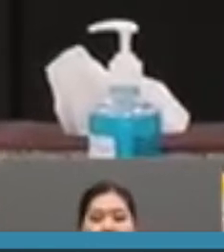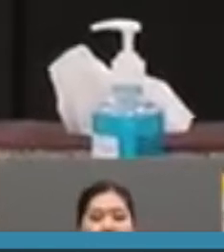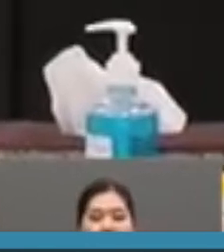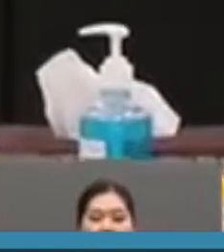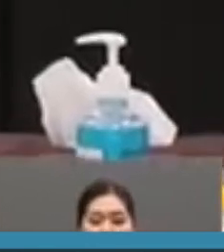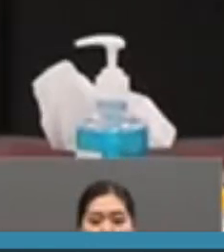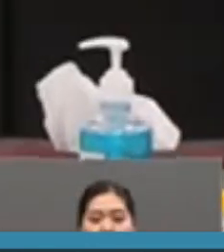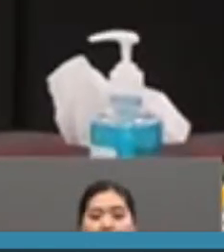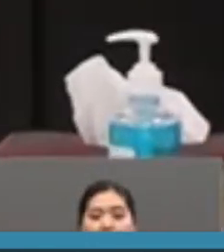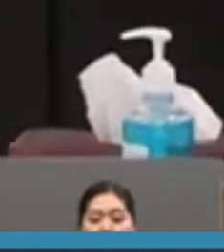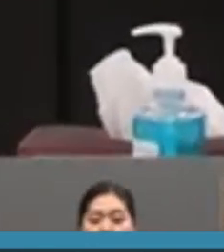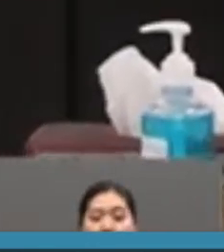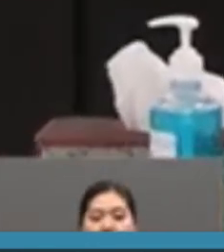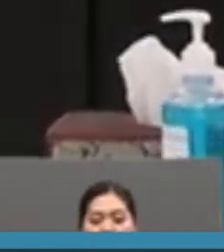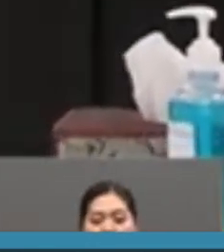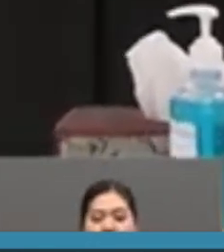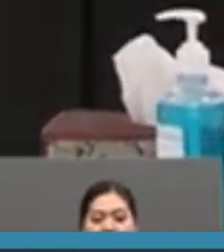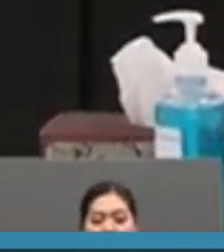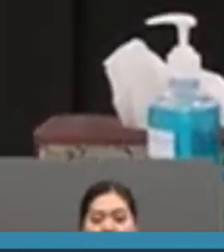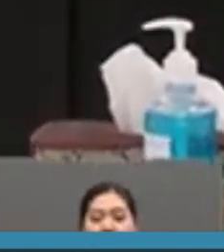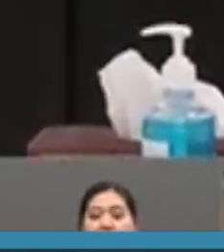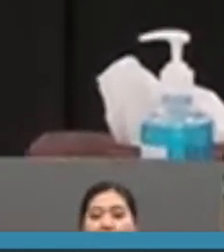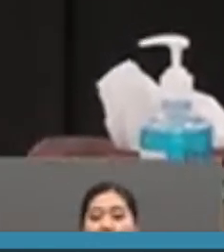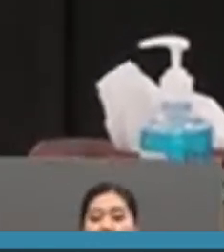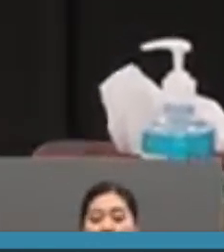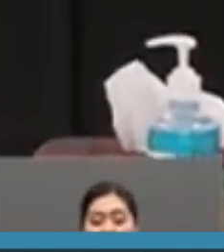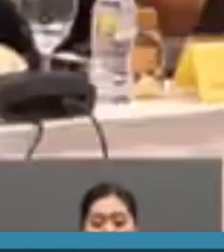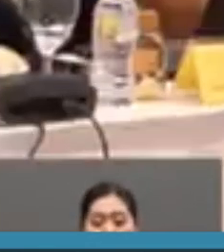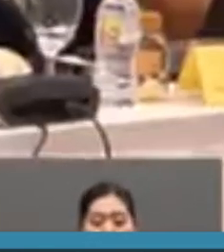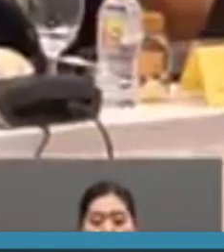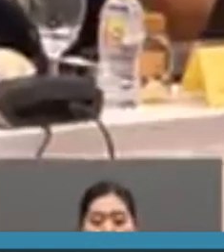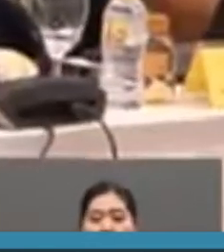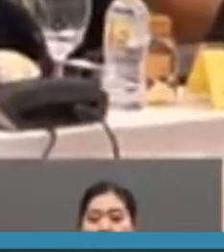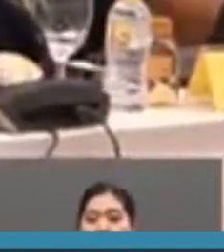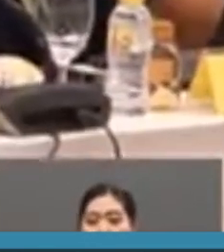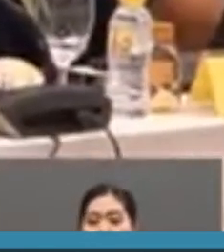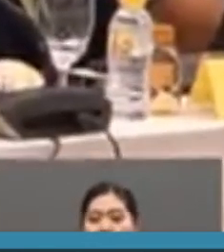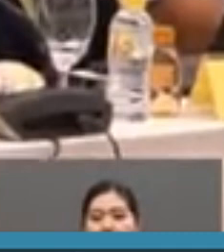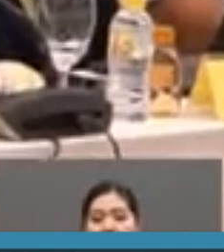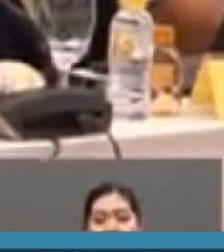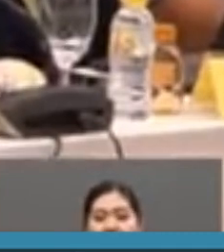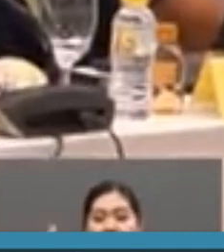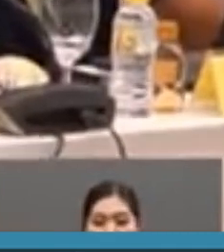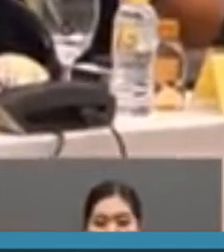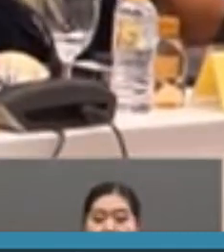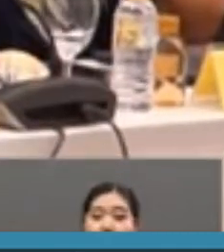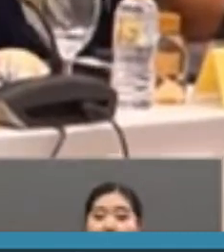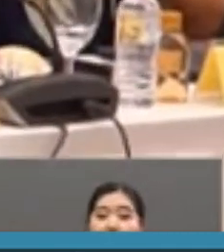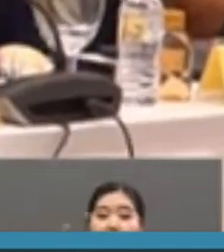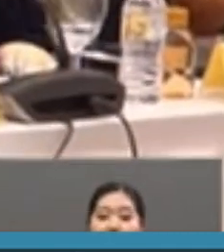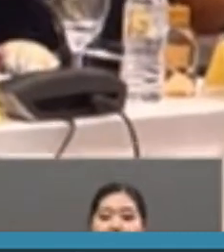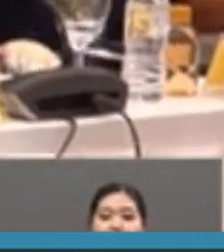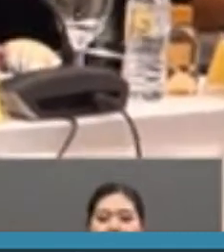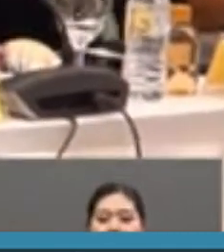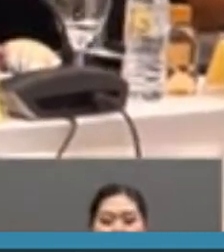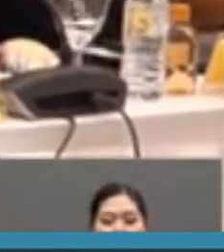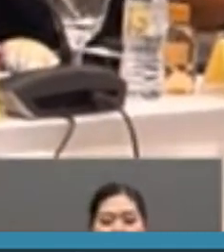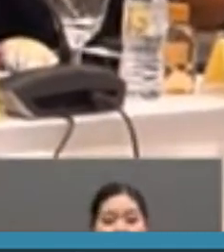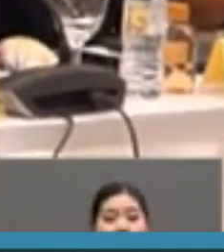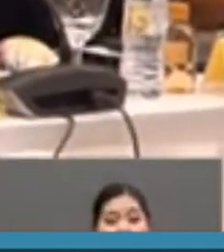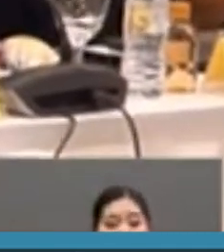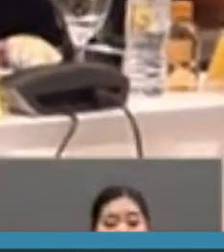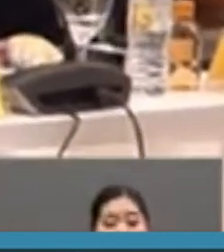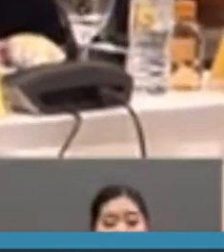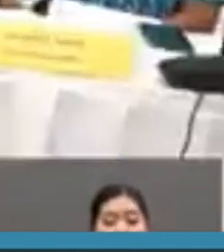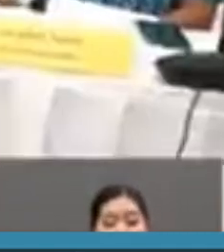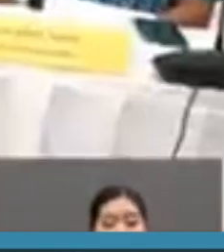ชุดเฉพาะกิจลงพื้นที่ไปตรวจสอบหาข้อเท็จจริงว่าซีเซียม137หายออกจากโรงงานได้อย่างไรเพื่อหาผู้กระทำผิดมาลงโ